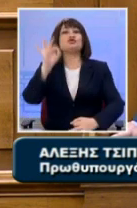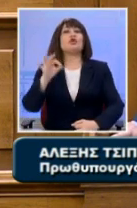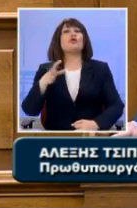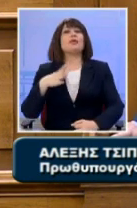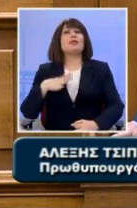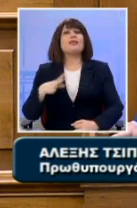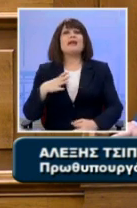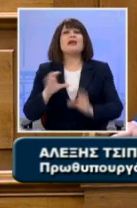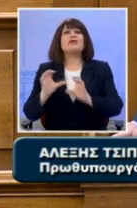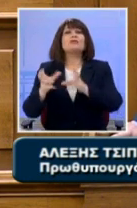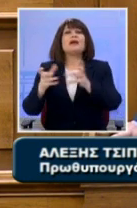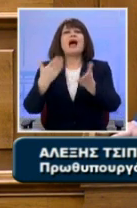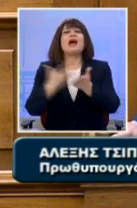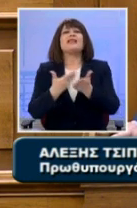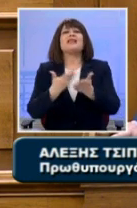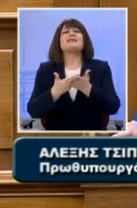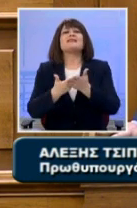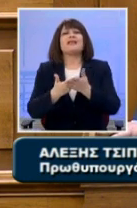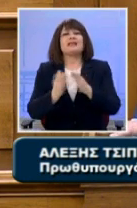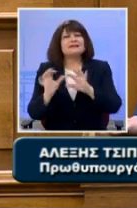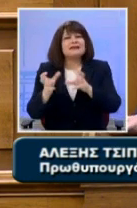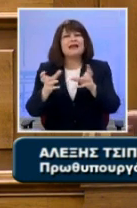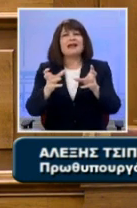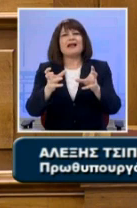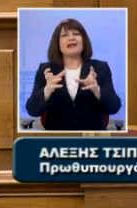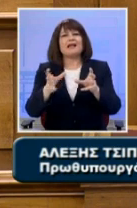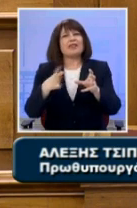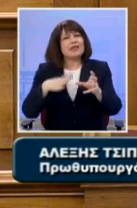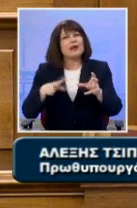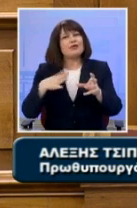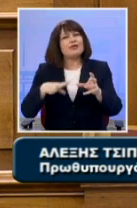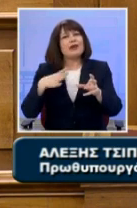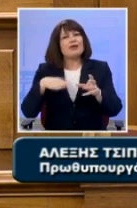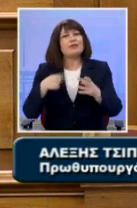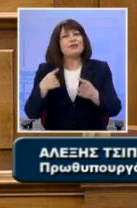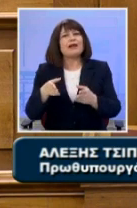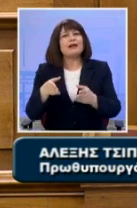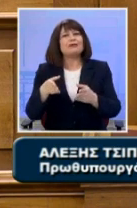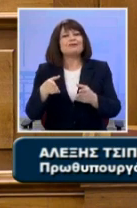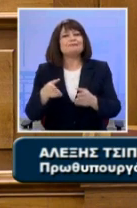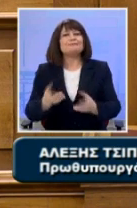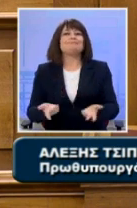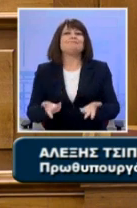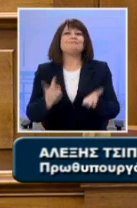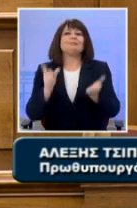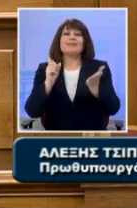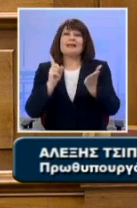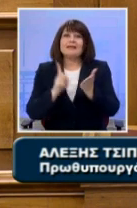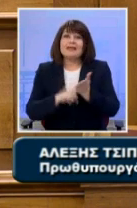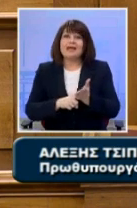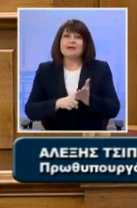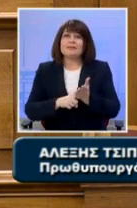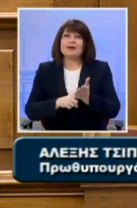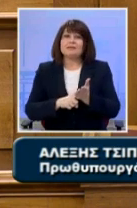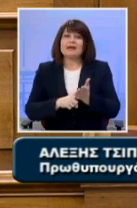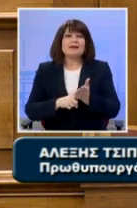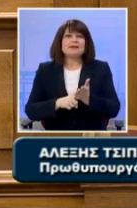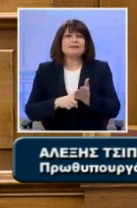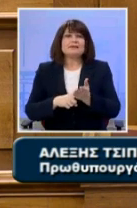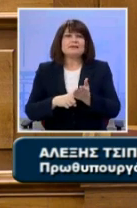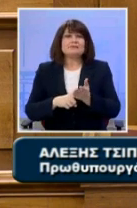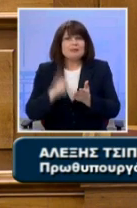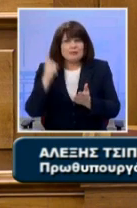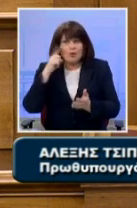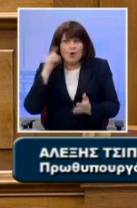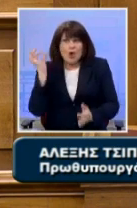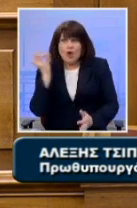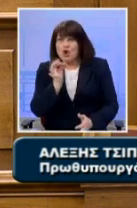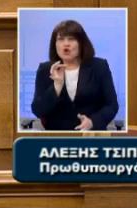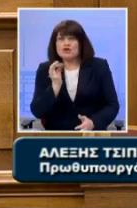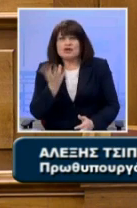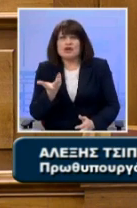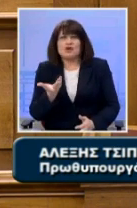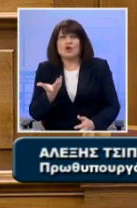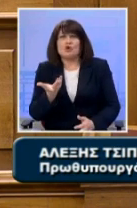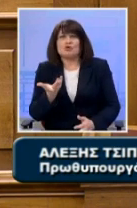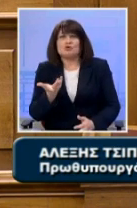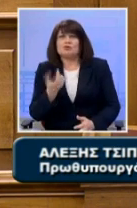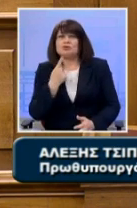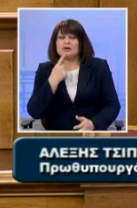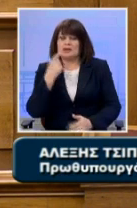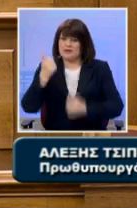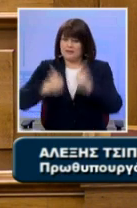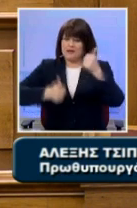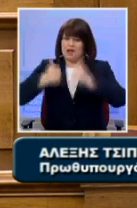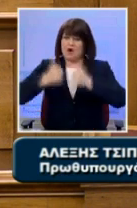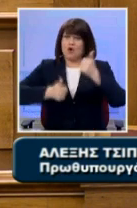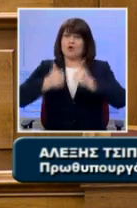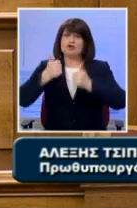του ραδιοτηλεοπτικού τοπίου, η οποία θα όφιλε να ξεκινά από το αυτονόητο, από την προκήρυξη